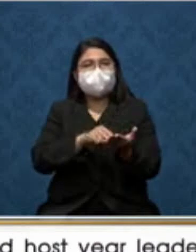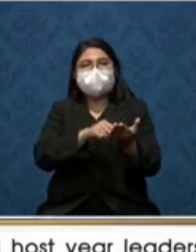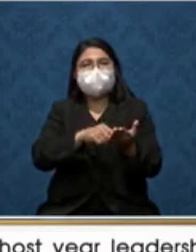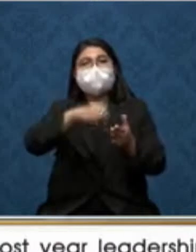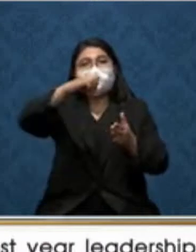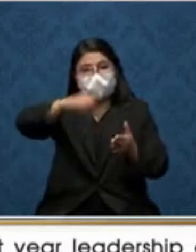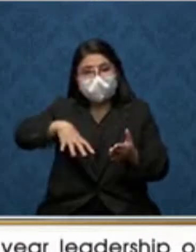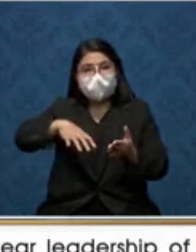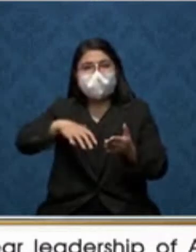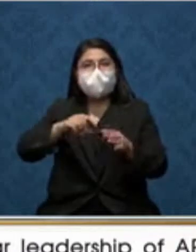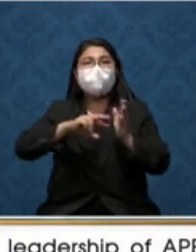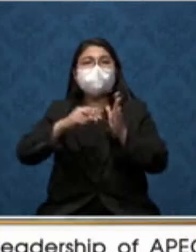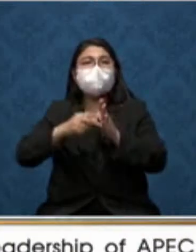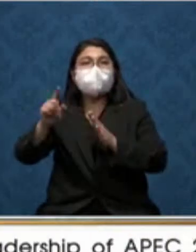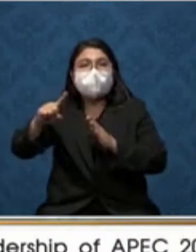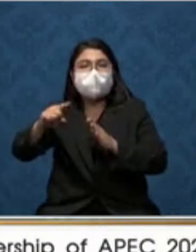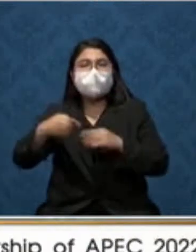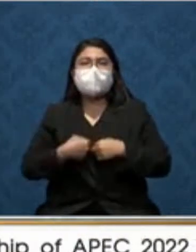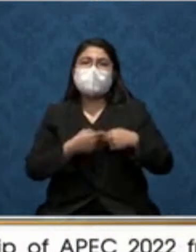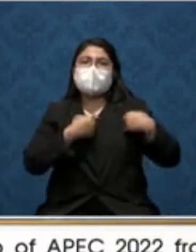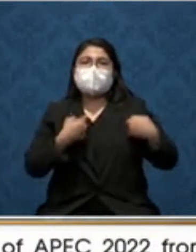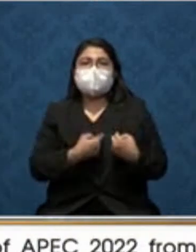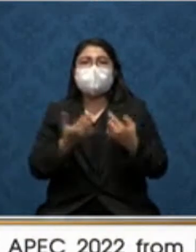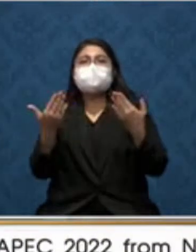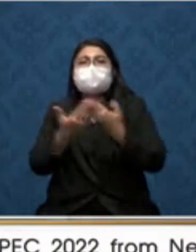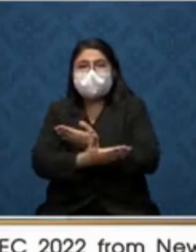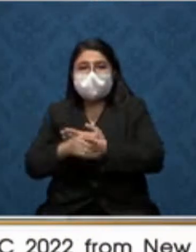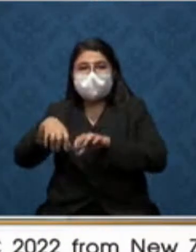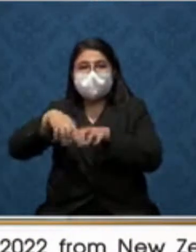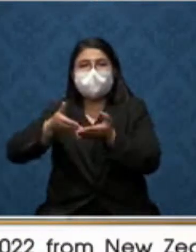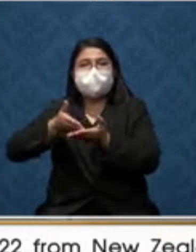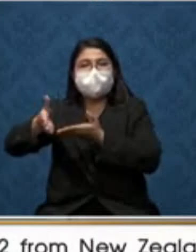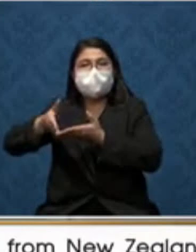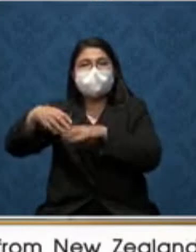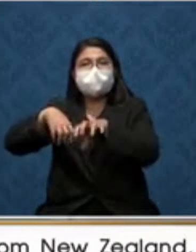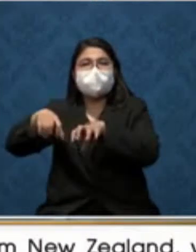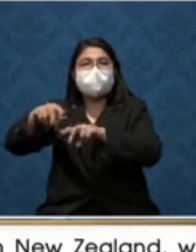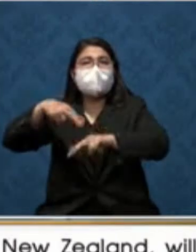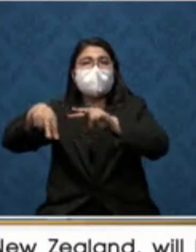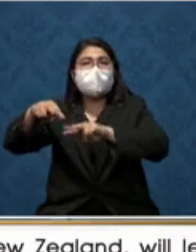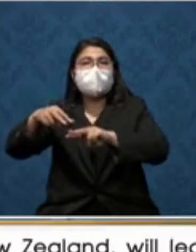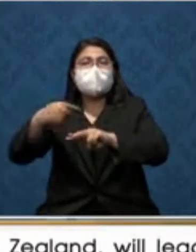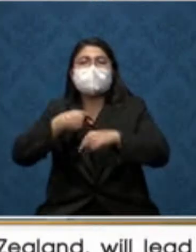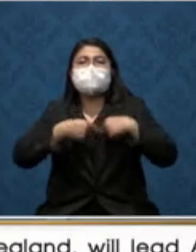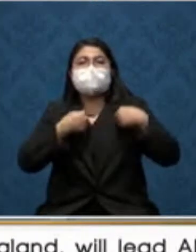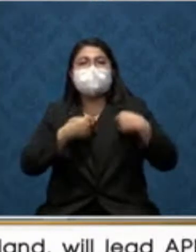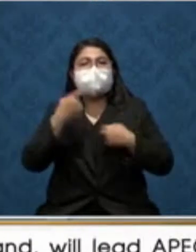มาเพื่อเงินไทงกเมื่องใช่ให้ตงข้อสัเกตว่า ออกมาปุ๊บ คนจะไดบ ไม่ตงแ้แลว มกกระส่วงแล้ว